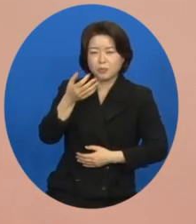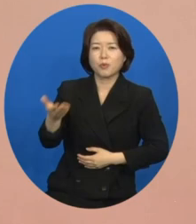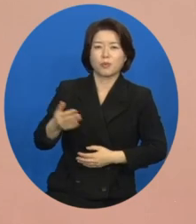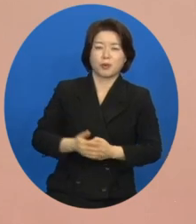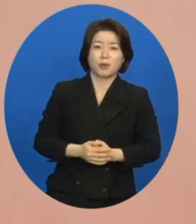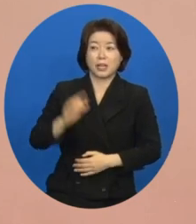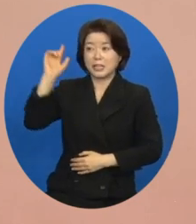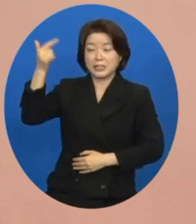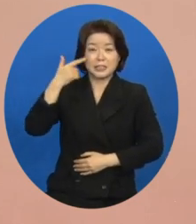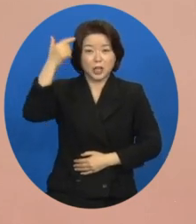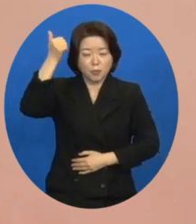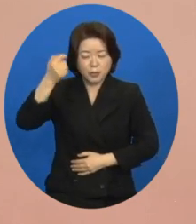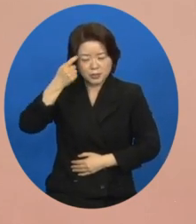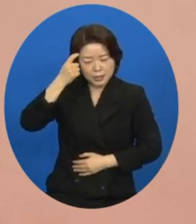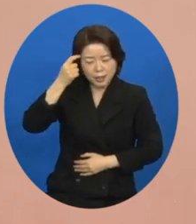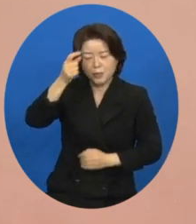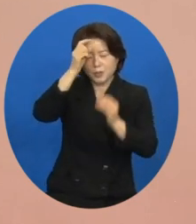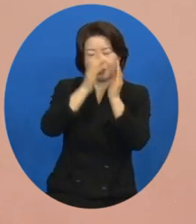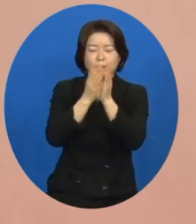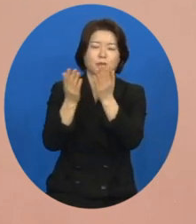김다희 목사님 생각하면서 기도했어요.